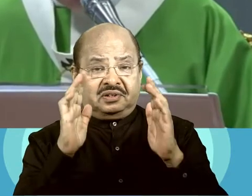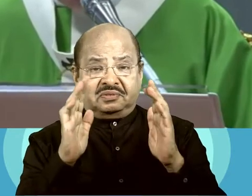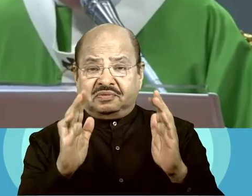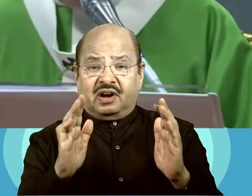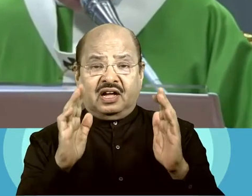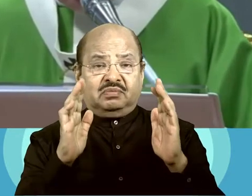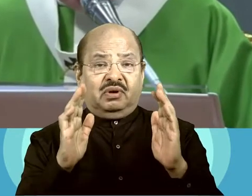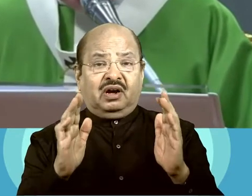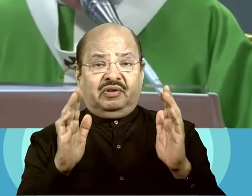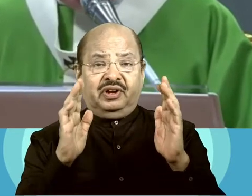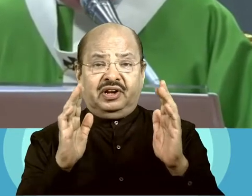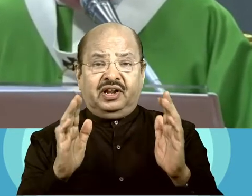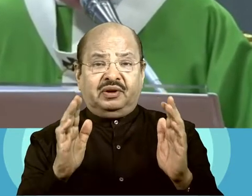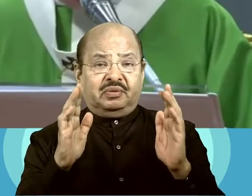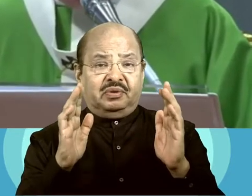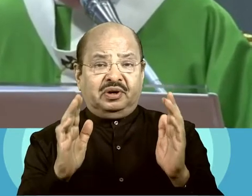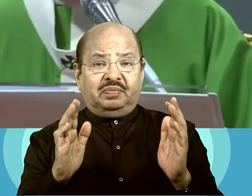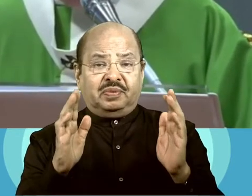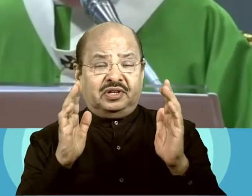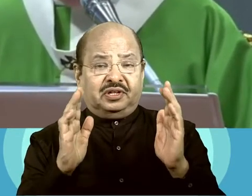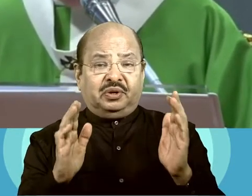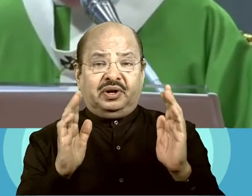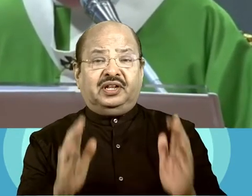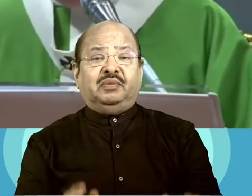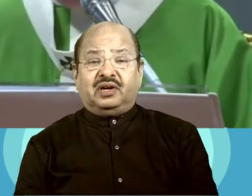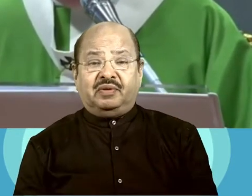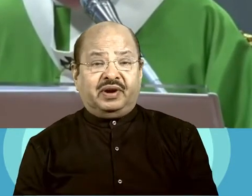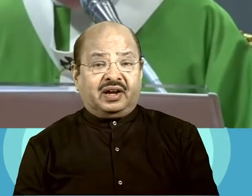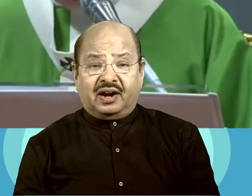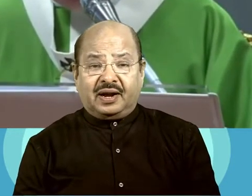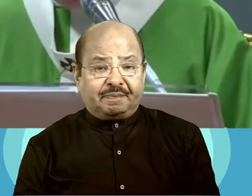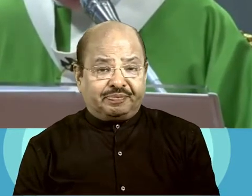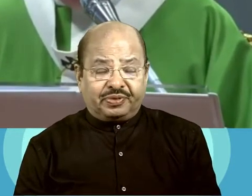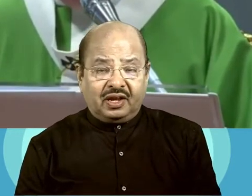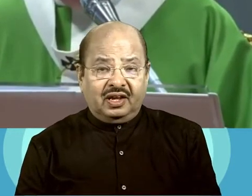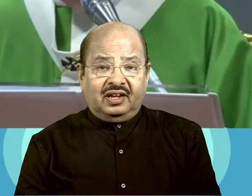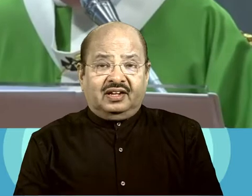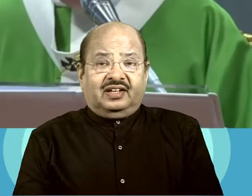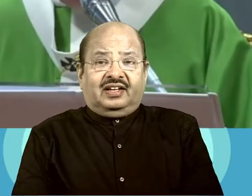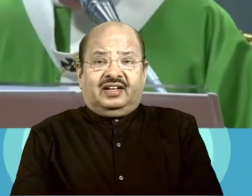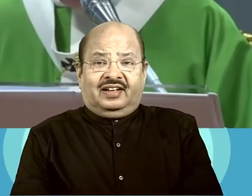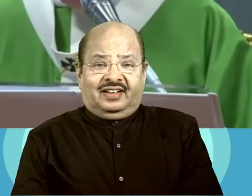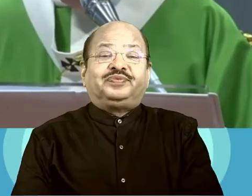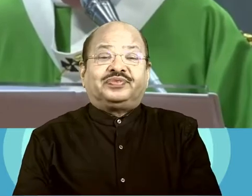അതാണ് ആത്മാവിൻ്റെ ഒരു പ്രതിധ്വനി നമുക്കിവിടെ കാണാം.